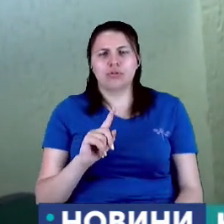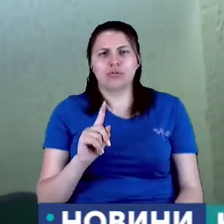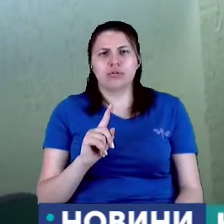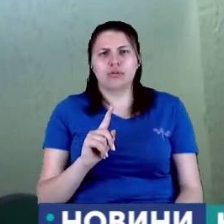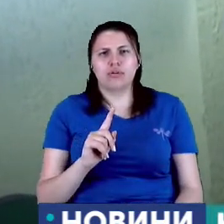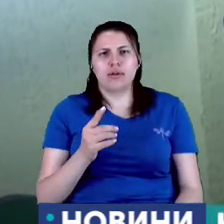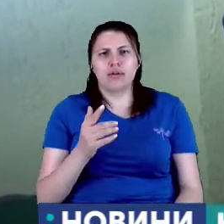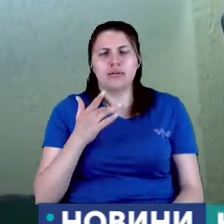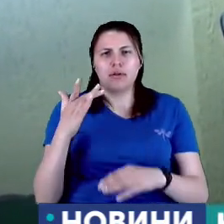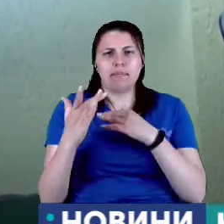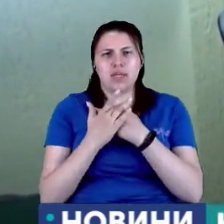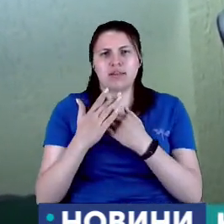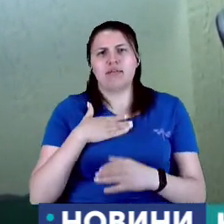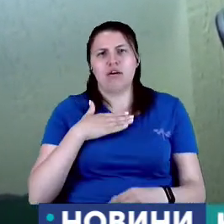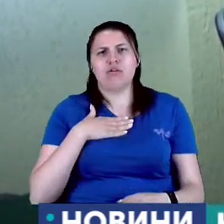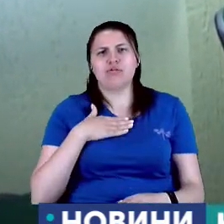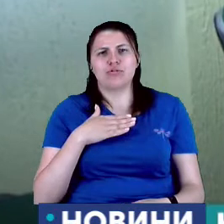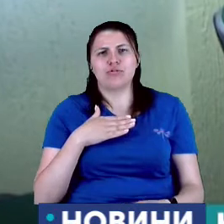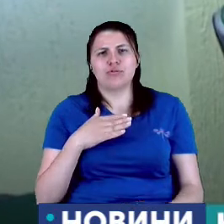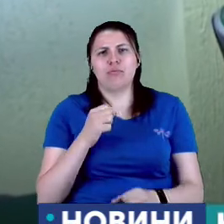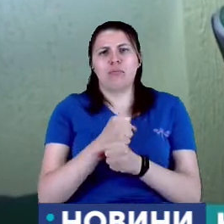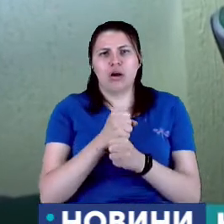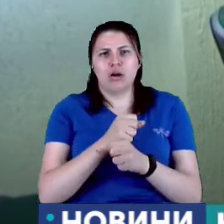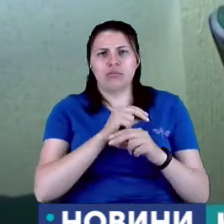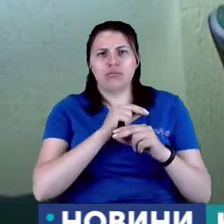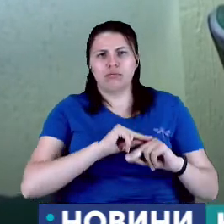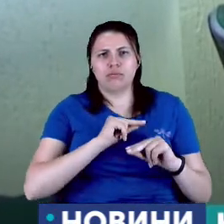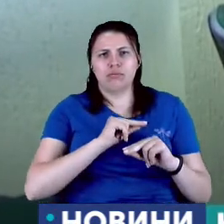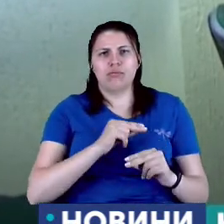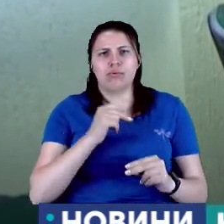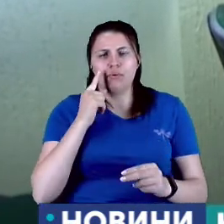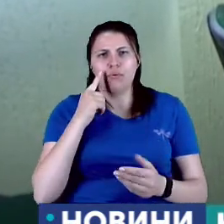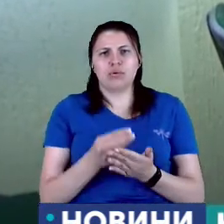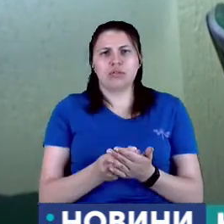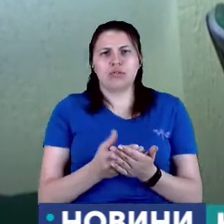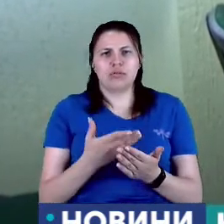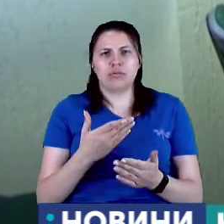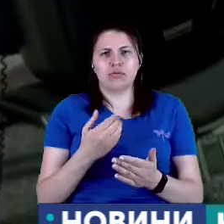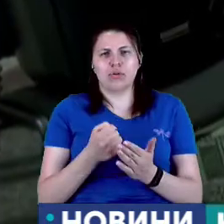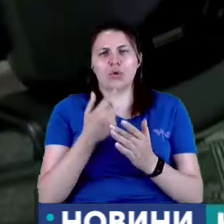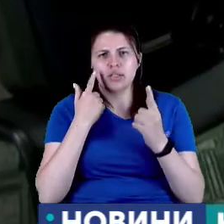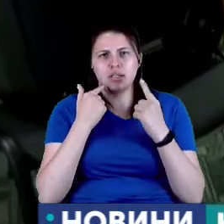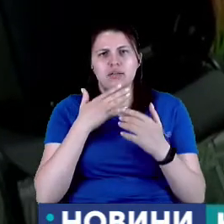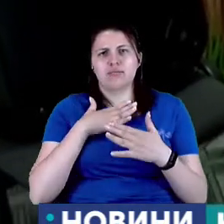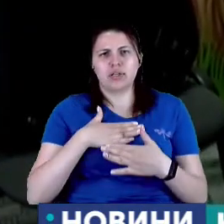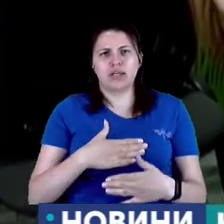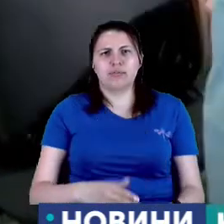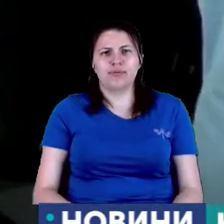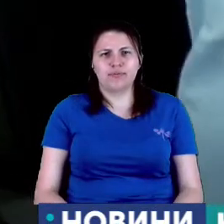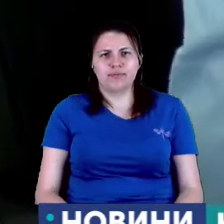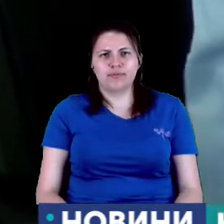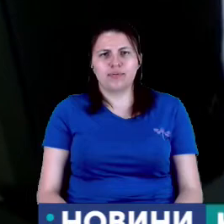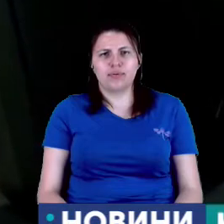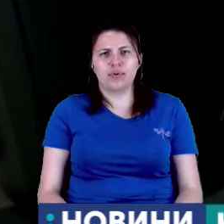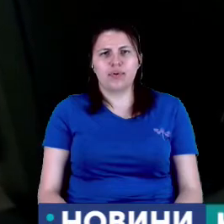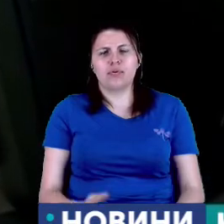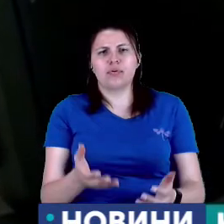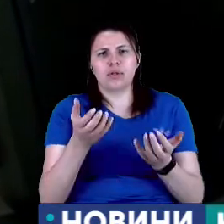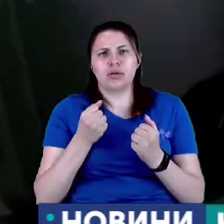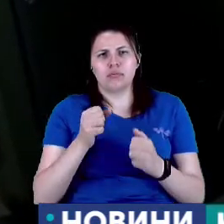нашу працю, оцінили, прямо було до сліз приємно. Отримав відзнаку і водій